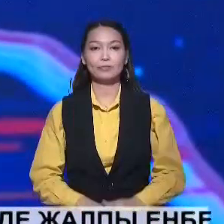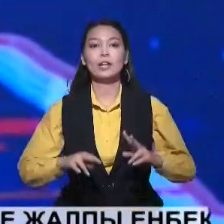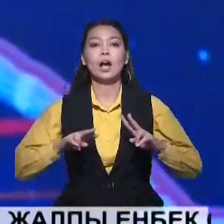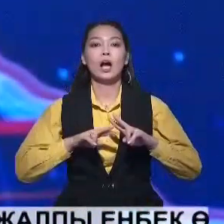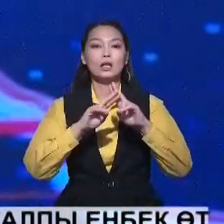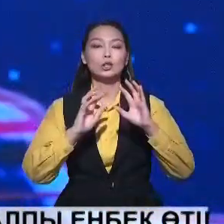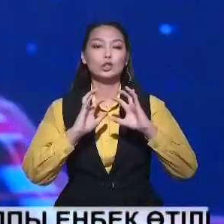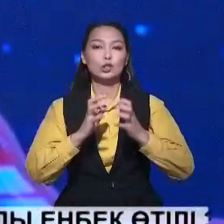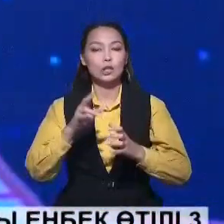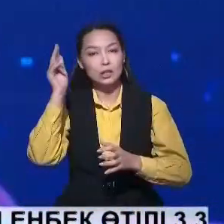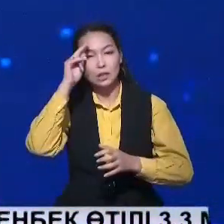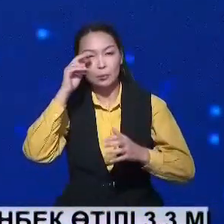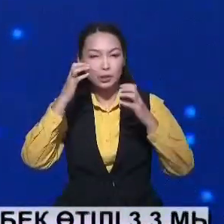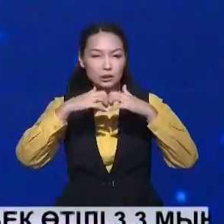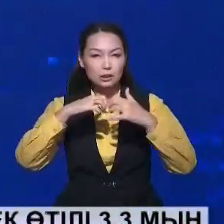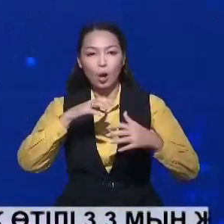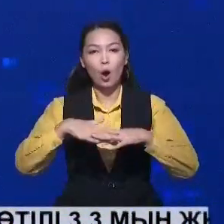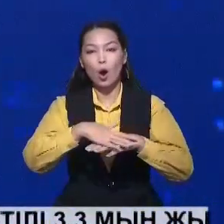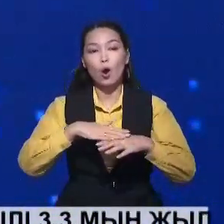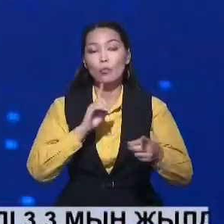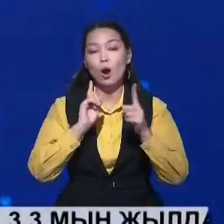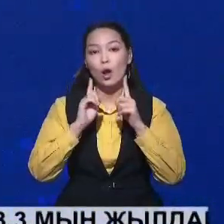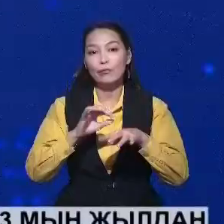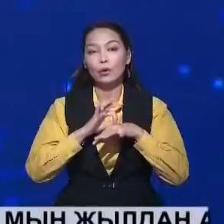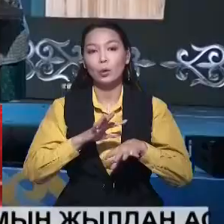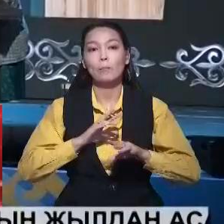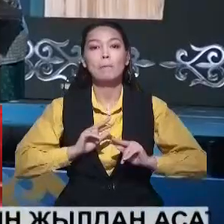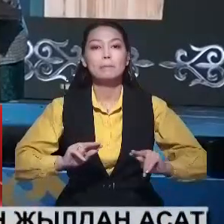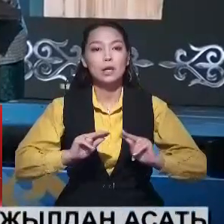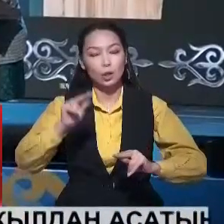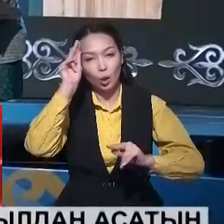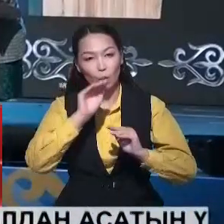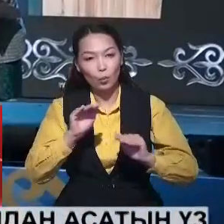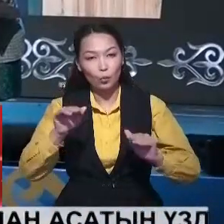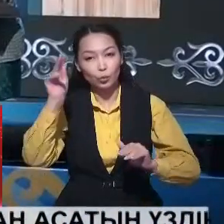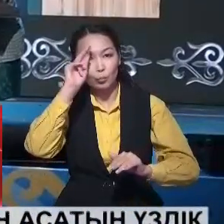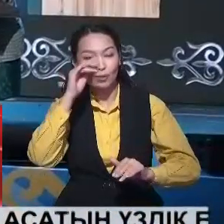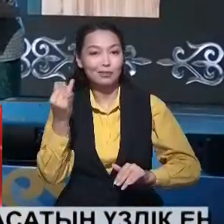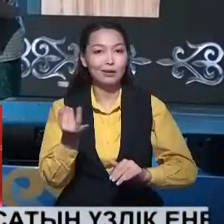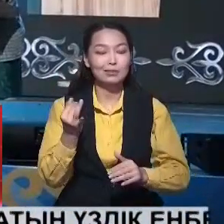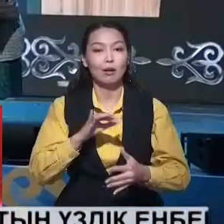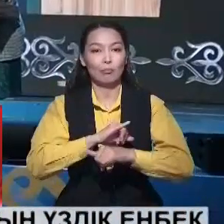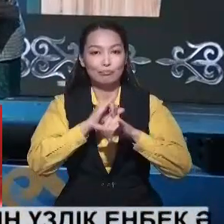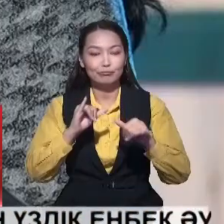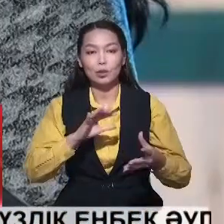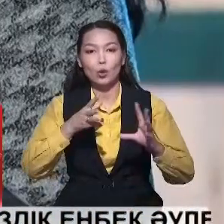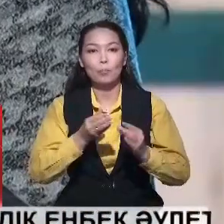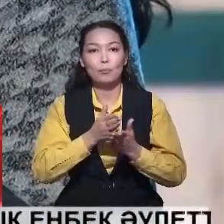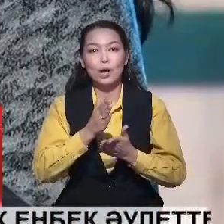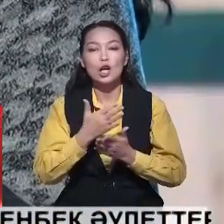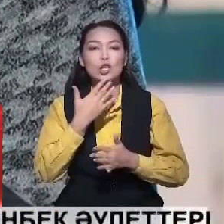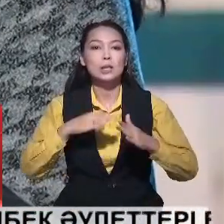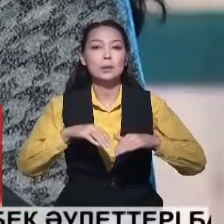Астанада дүниежүзілік сабақты зерттеу қауымдастығының конференциясы өтті. Педагогтер оқушылардың білімге қызығушылығын арттыру бағытында